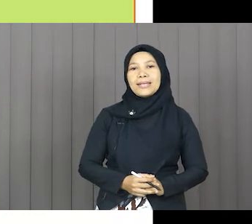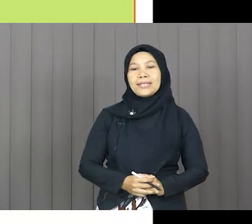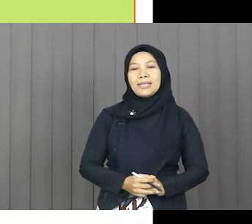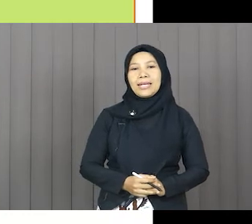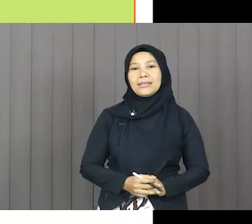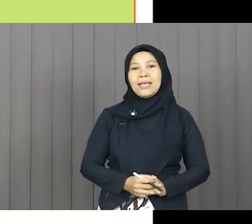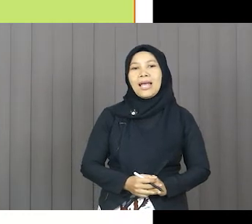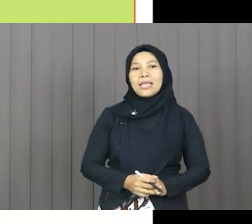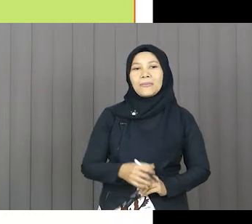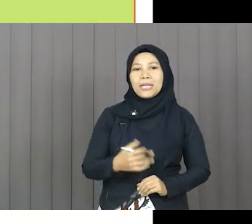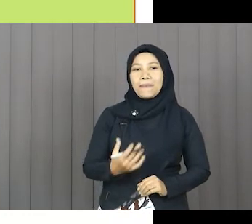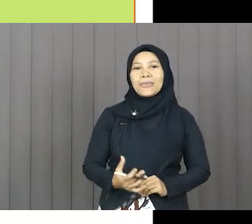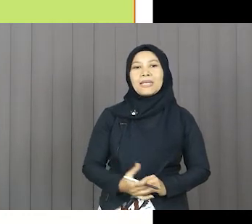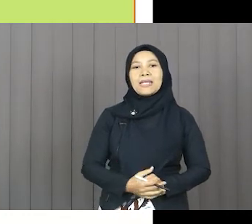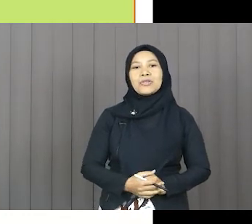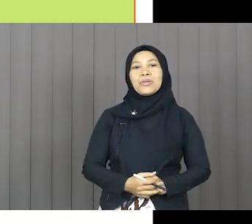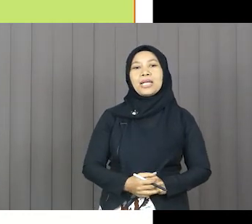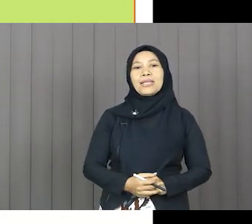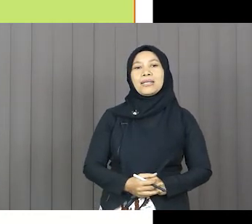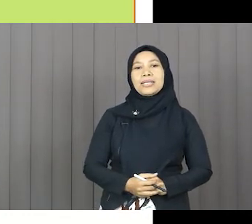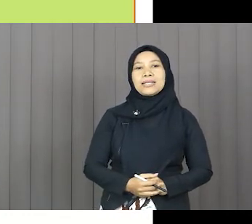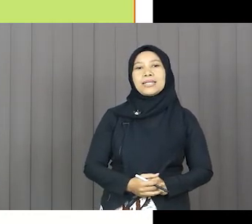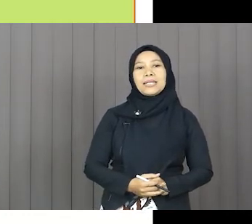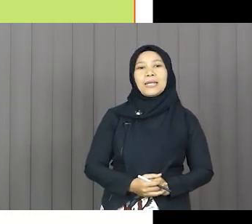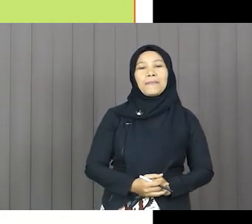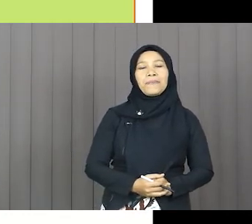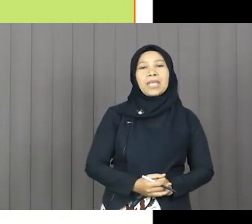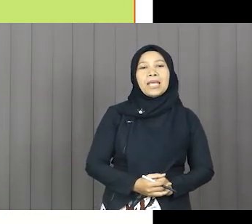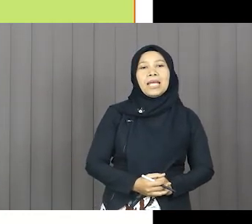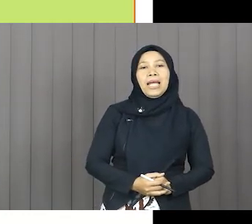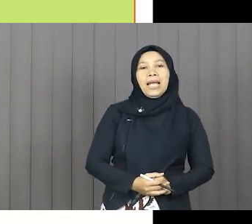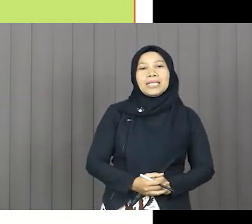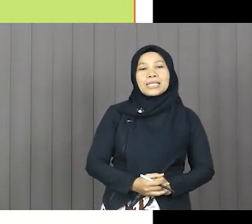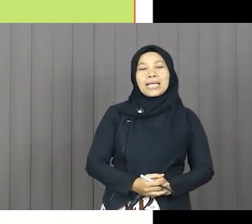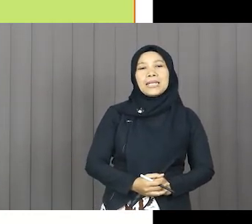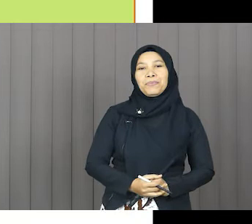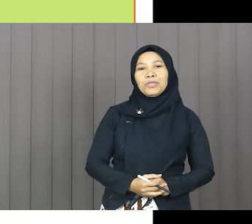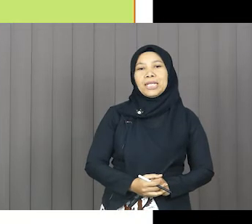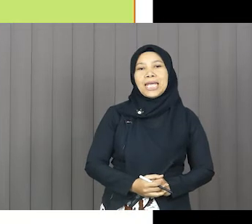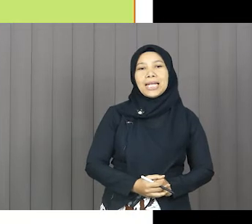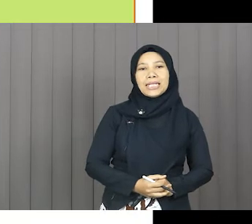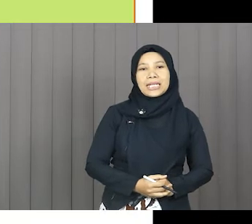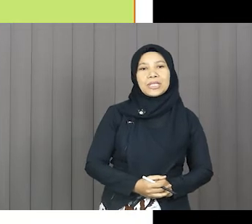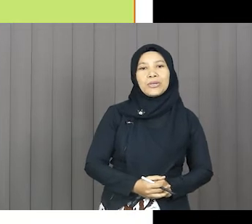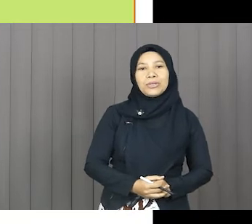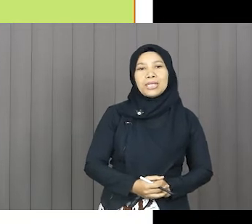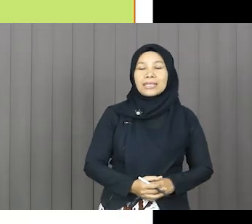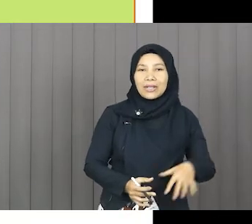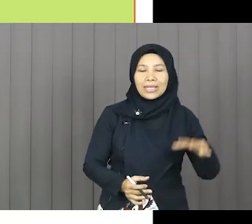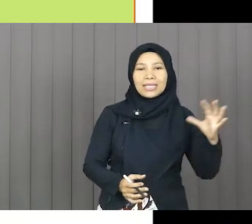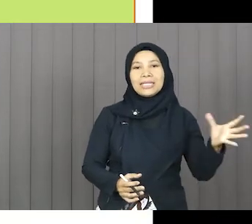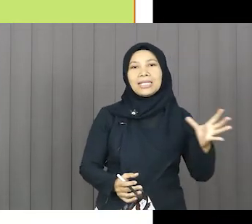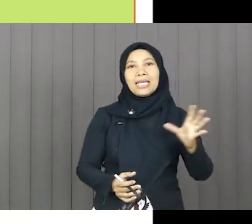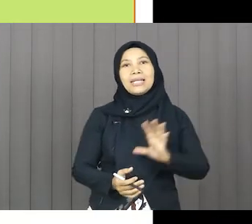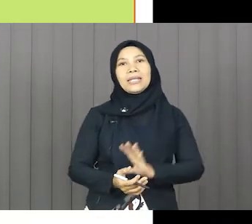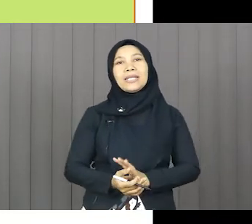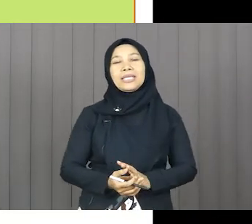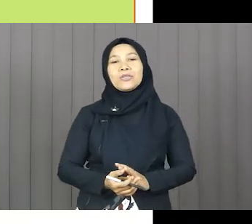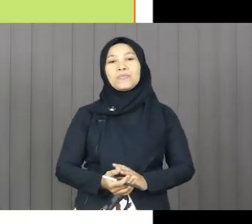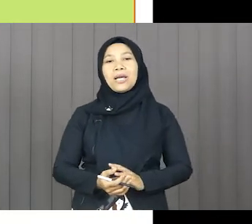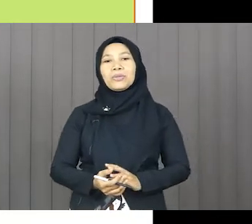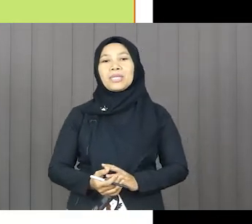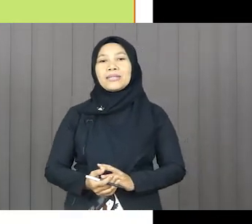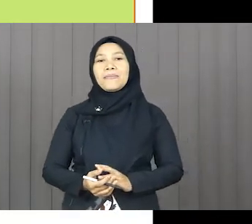yang dihasilkan atau pendapatan nasional yang dihasilkan. Sekalipun dilihat rasionya, kalau tadi dilihat